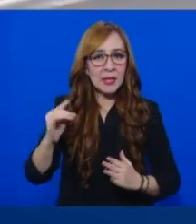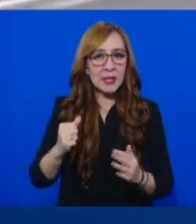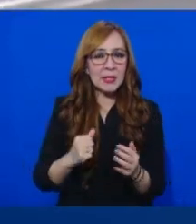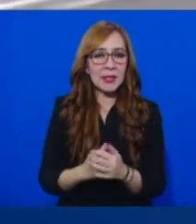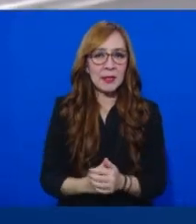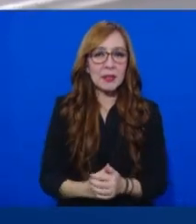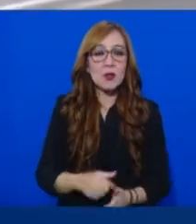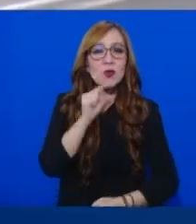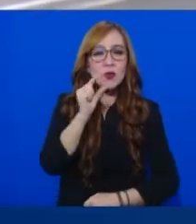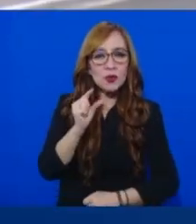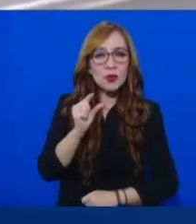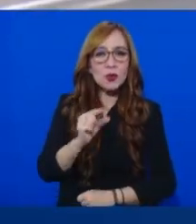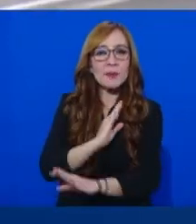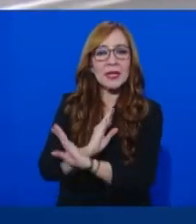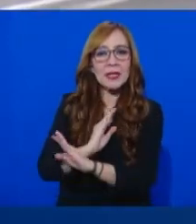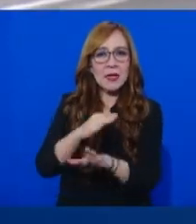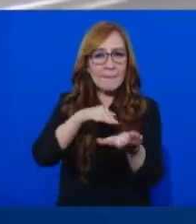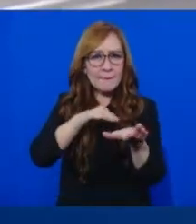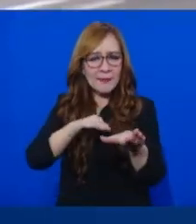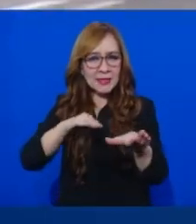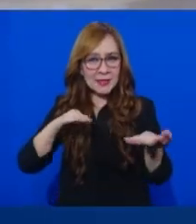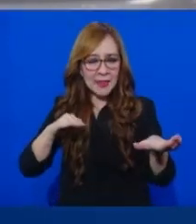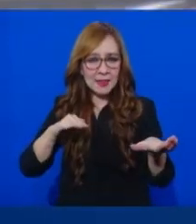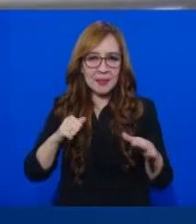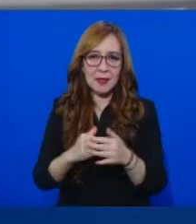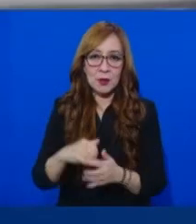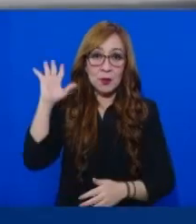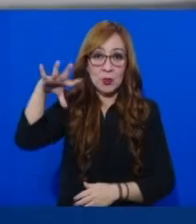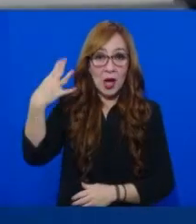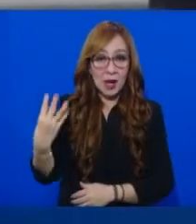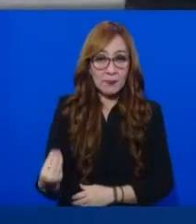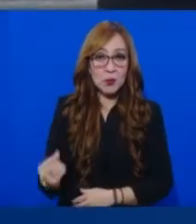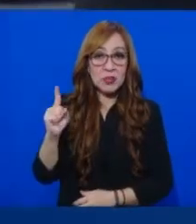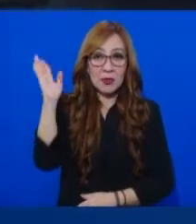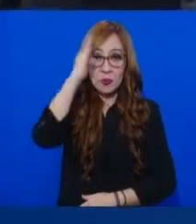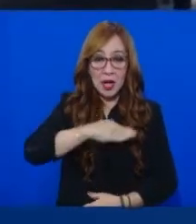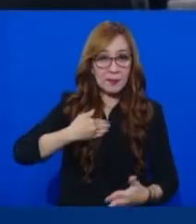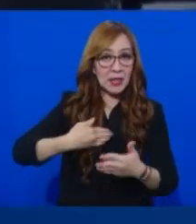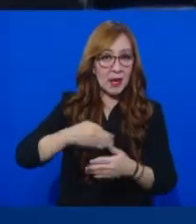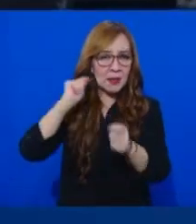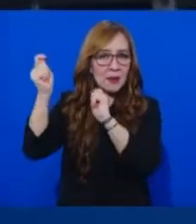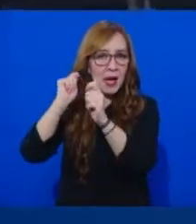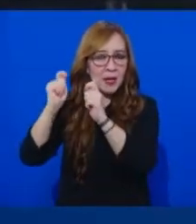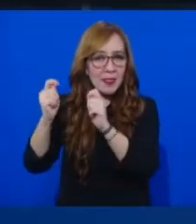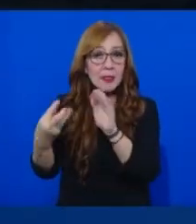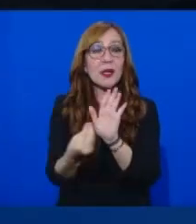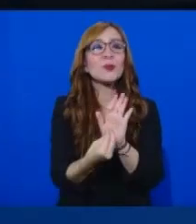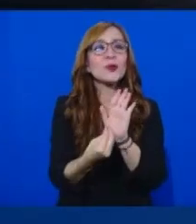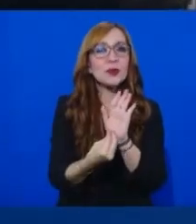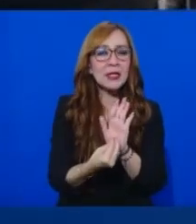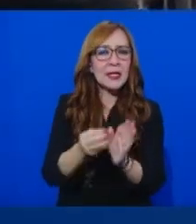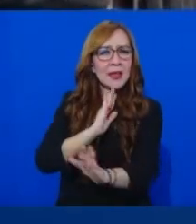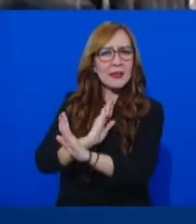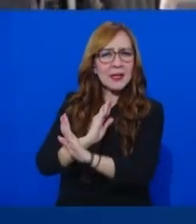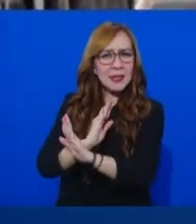menghindari kemacetan. Dan memang terbukti melakukan mudik di satu hari sebelum Lebaran ini dapat terhindar dari kepadatan arus